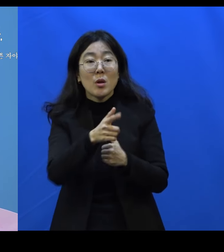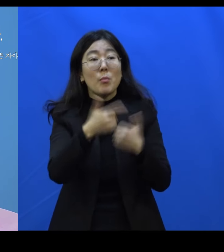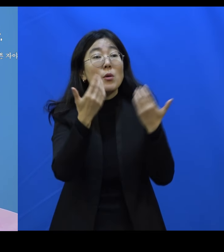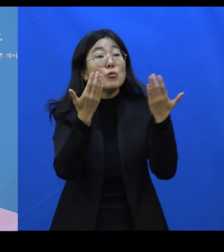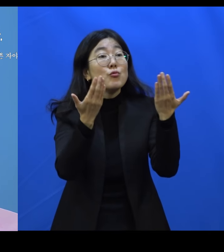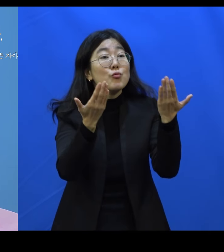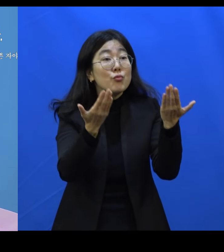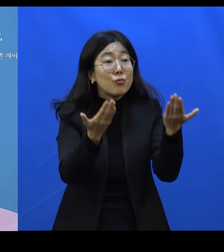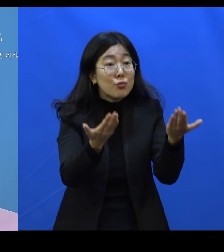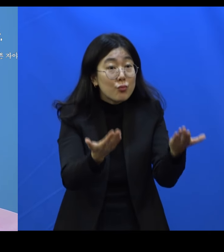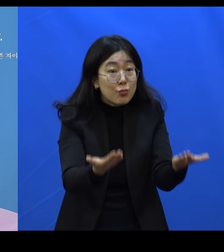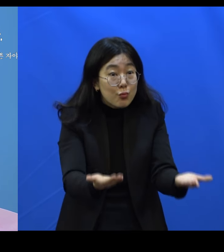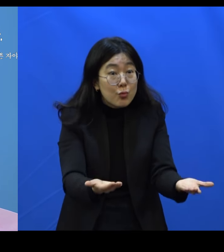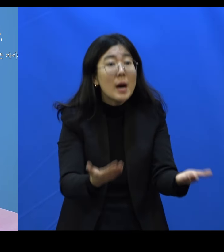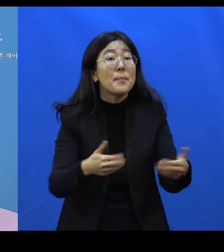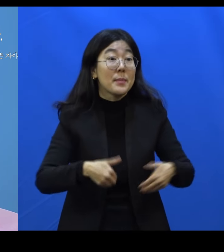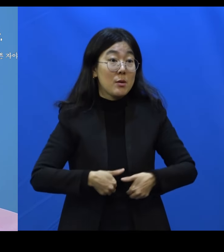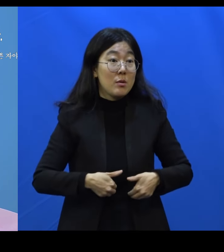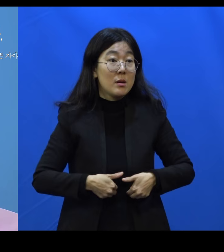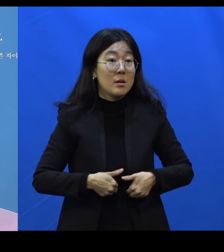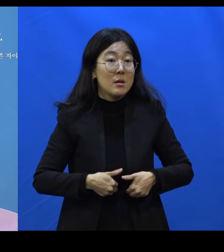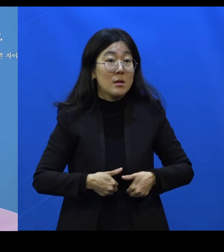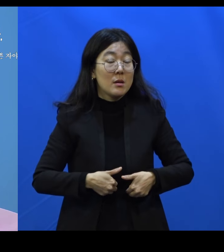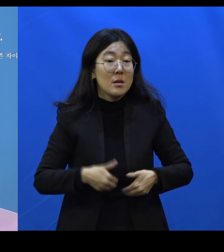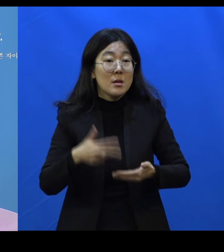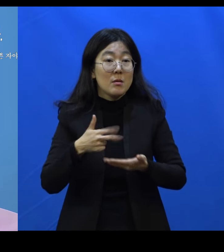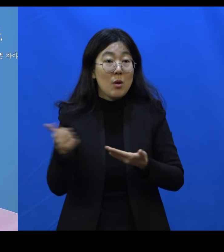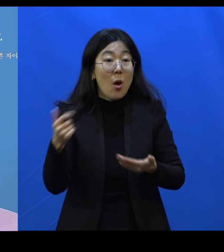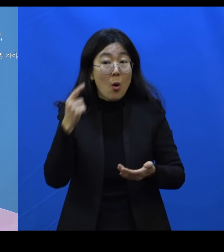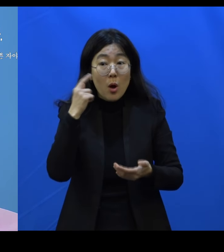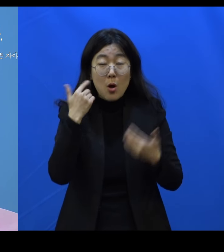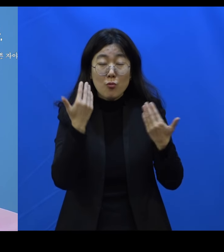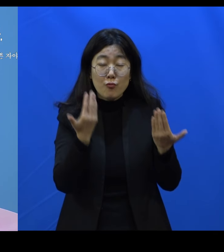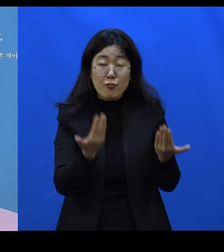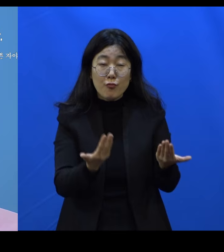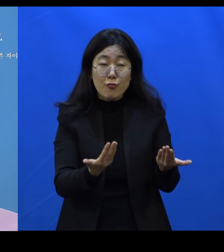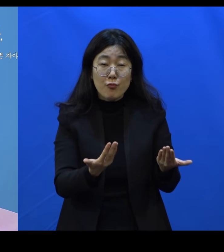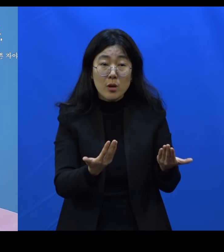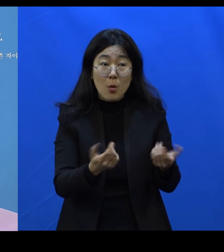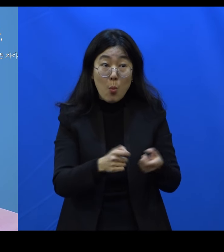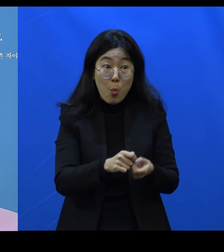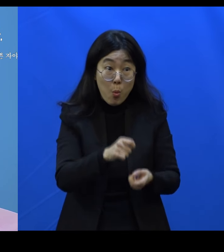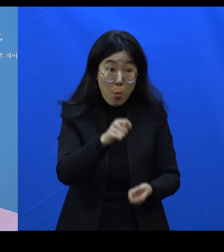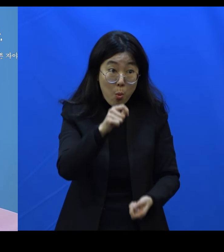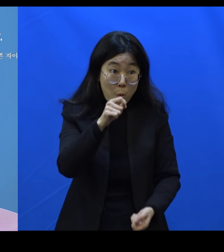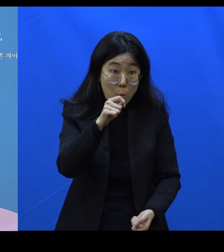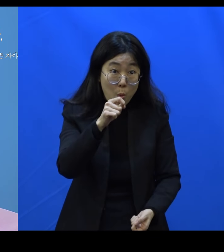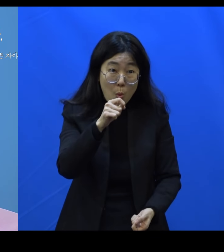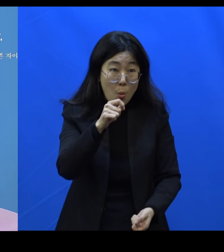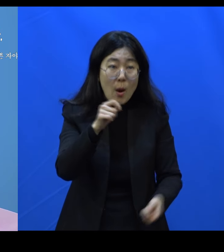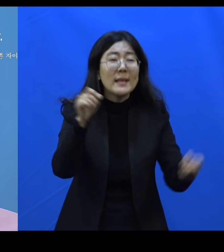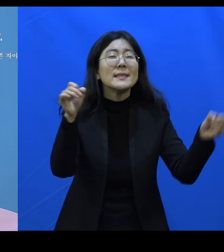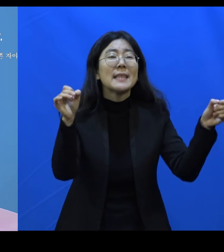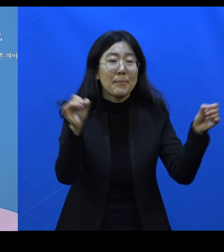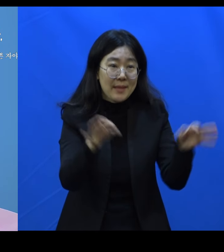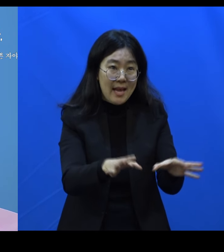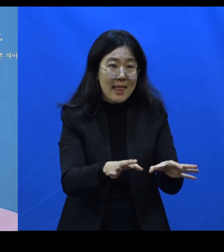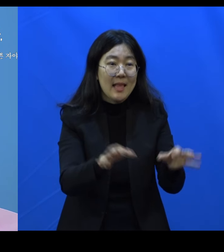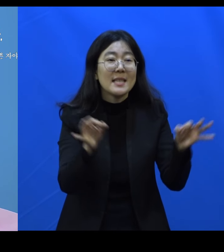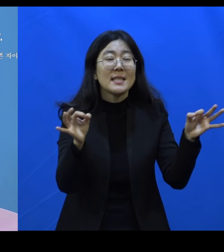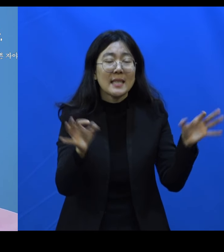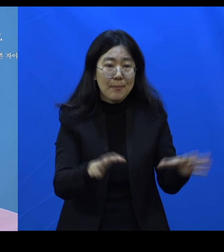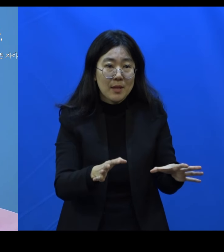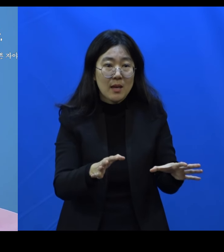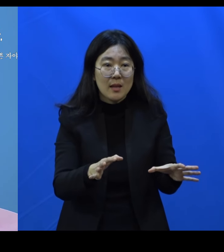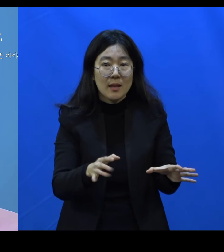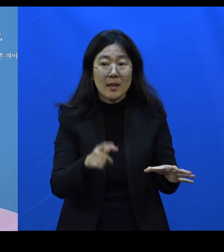그러나 계속 쉬게 하지는 않았어요. 쉼이 목표가 아니기 때문에 일어나야 할 때가 온다는 거예요. 하나님이 부르시는